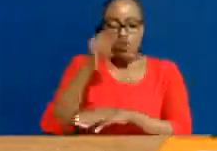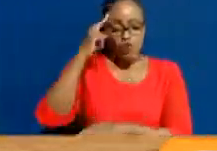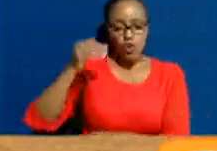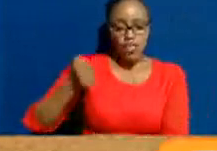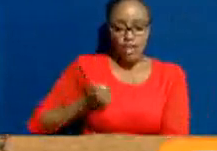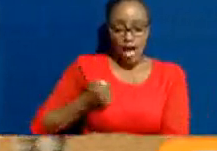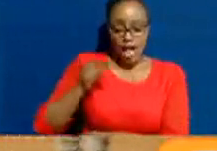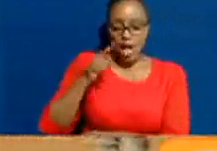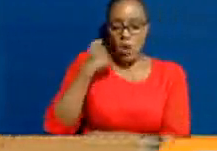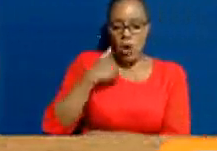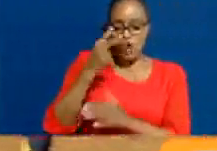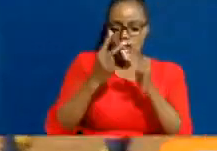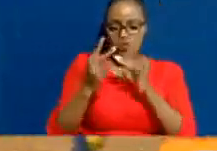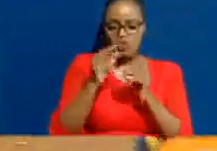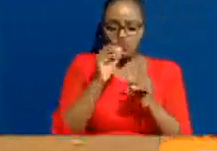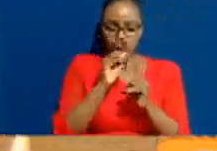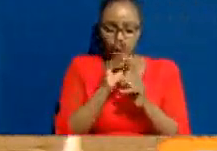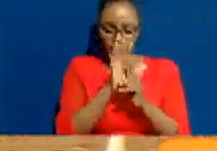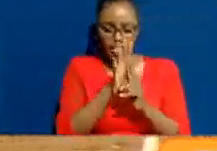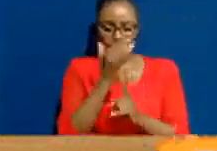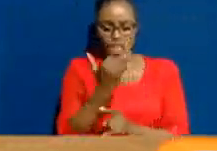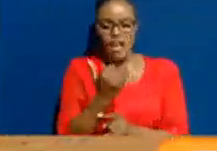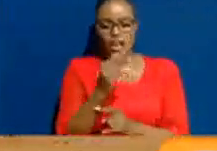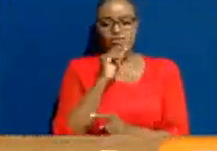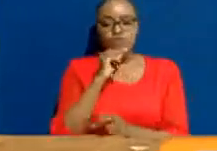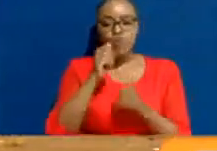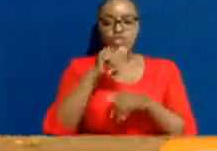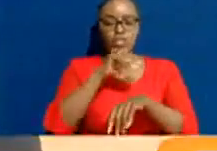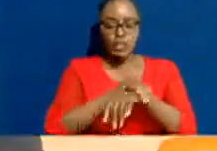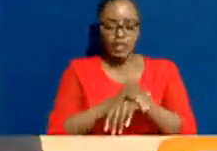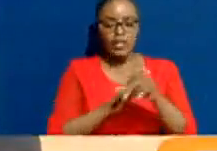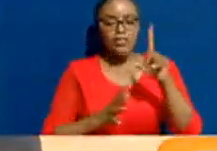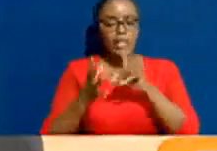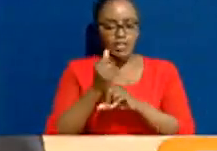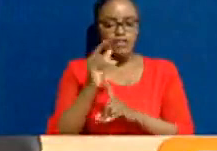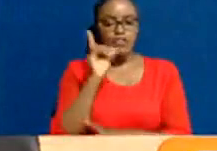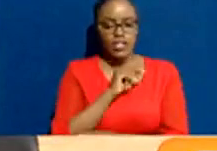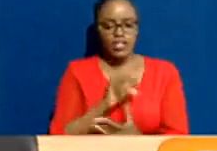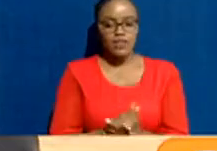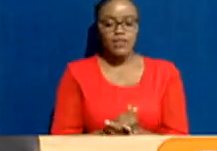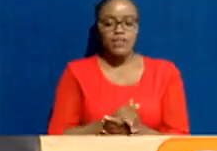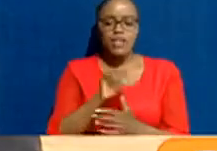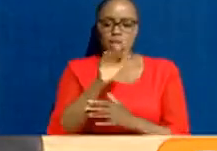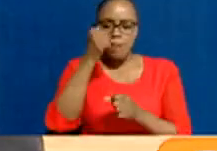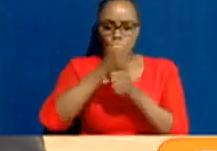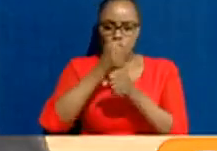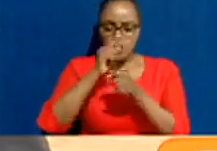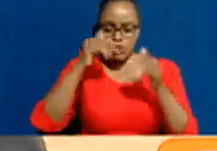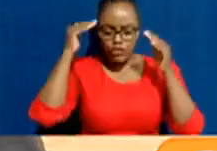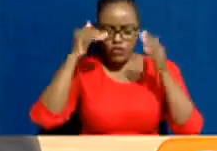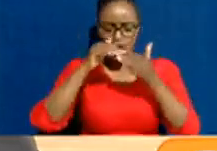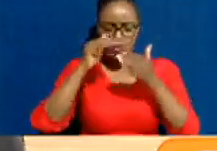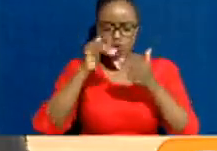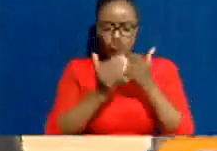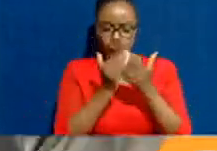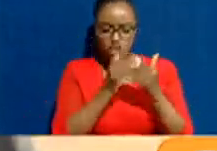a big vision in nurturing young boys, which has started to bear fruit. Kazi yake ni kukuza vipawa vya vijana. Yeye